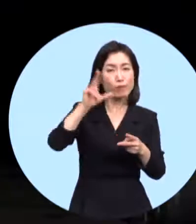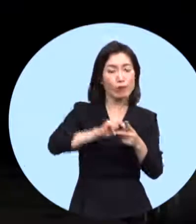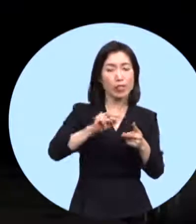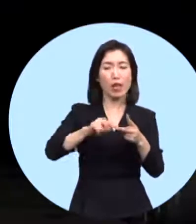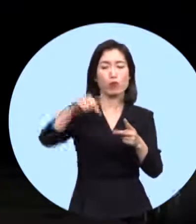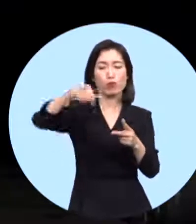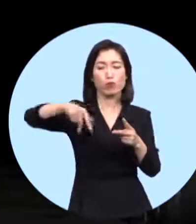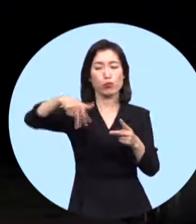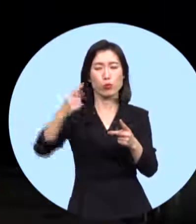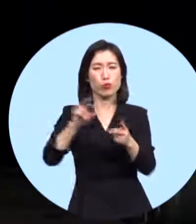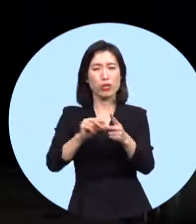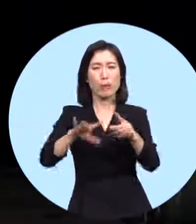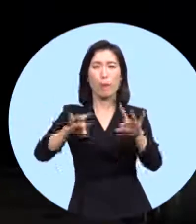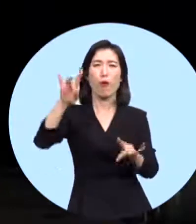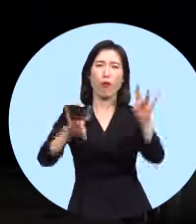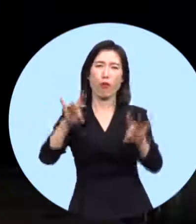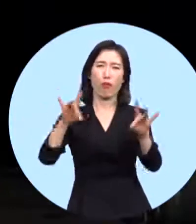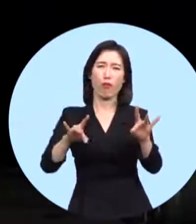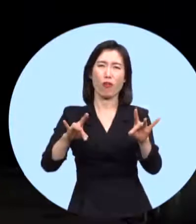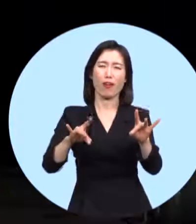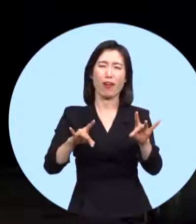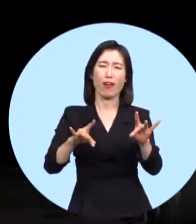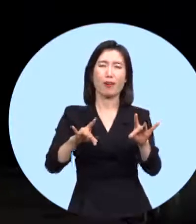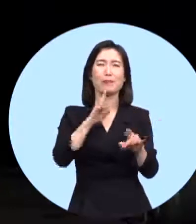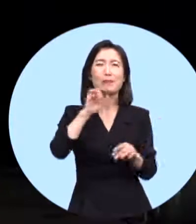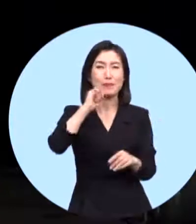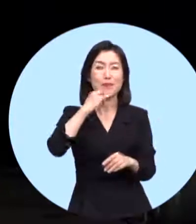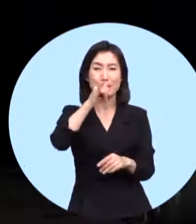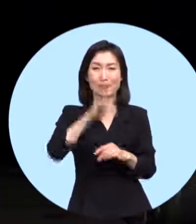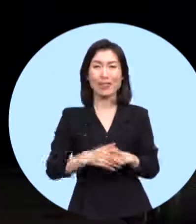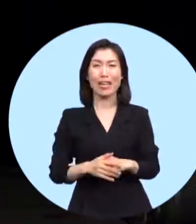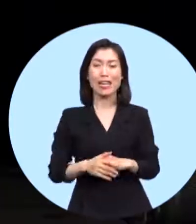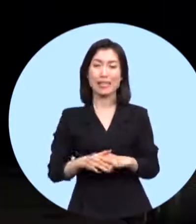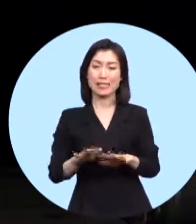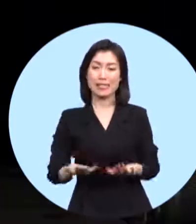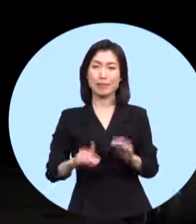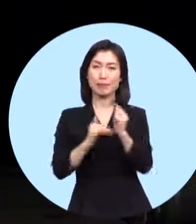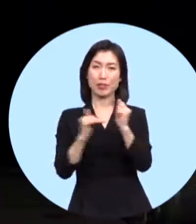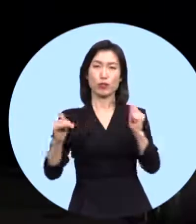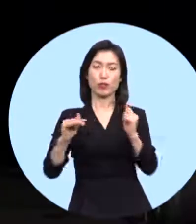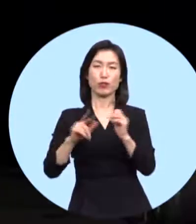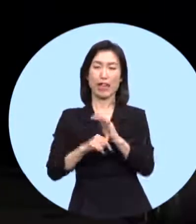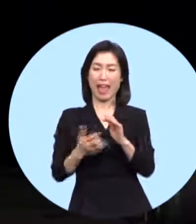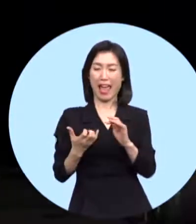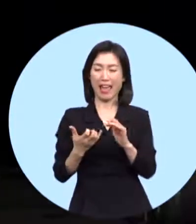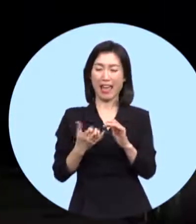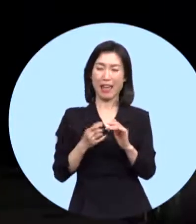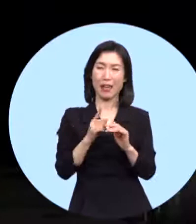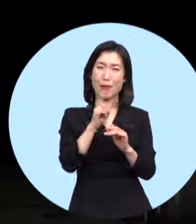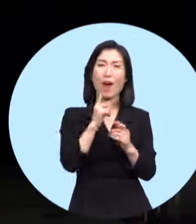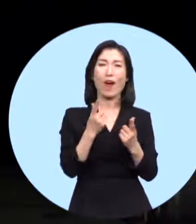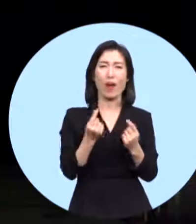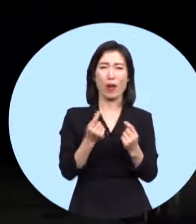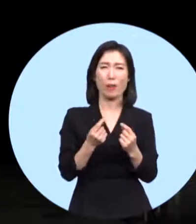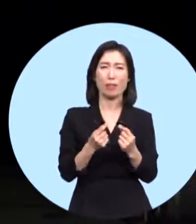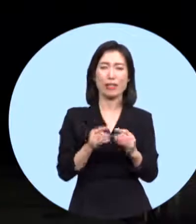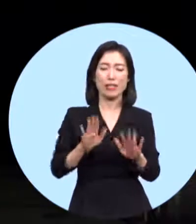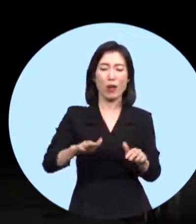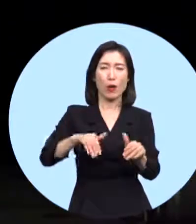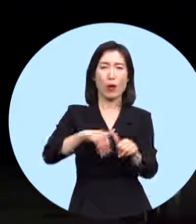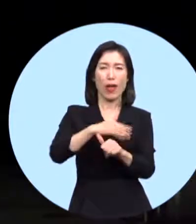어느 게 우선이냐 뭐 이런 식의 얘기가 될 수밖에 없는 부분들이 있는데, 논리 전개상으로는요. 현재 시점에서는 사실은 아까